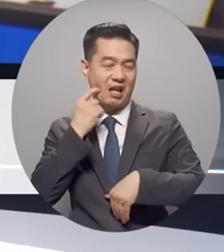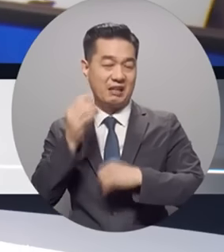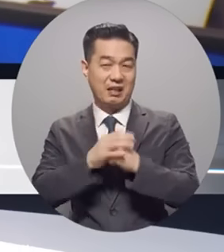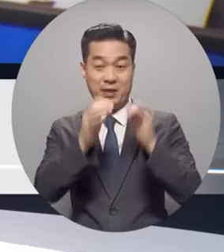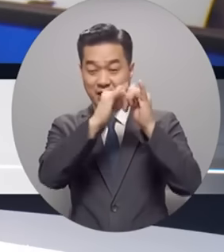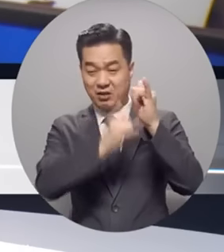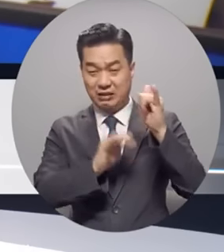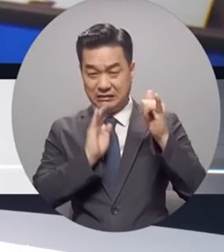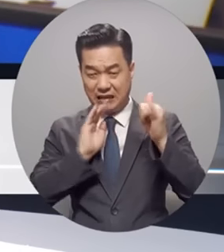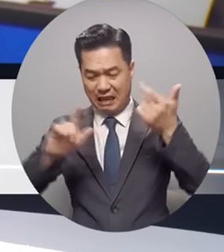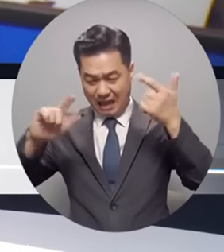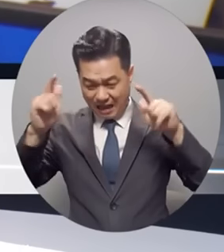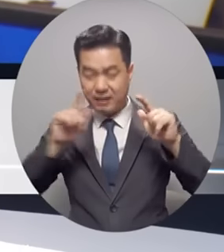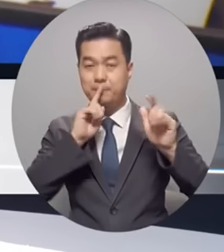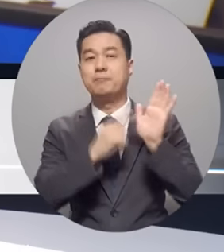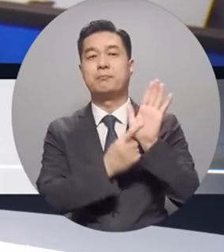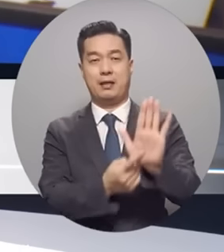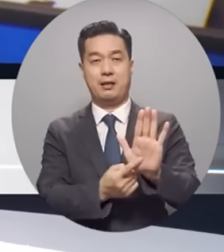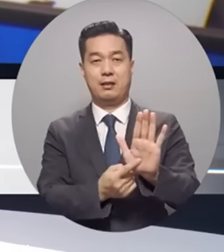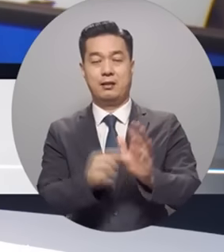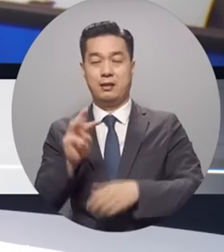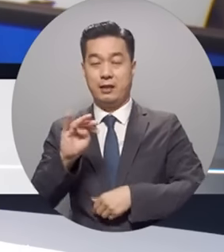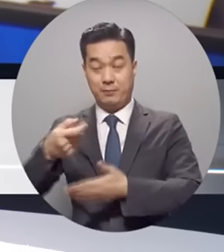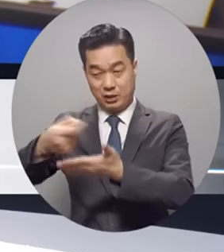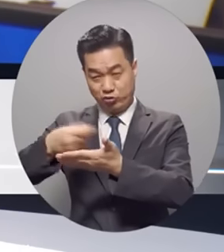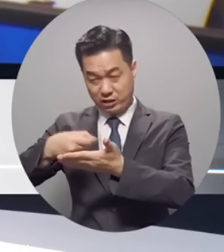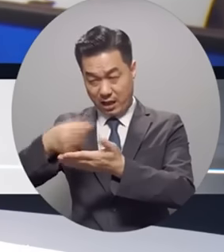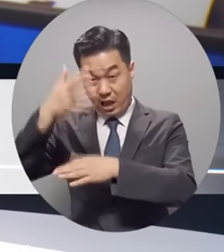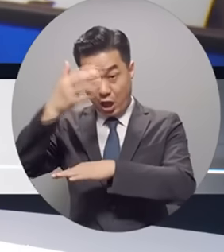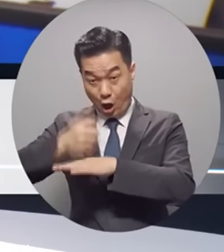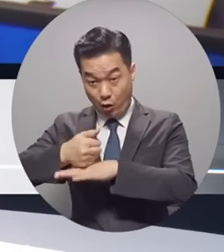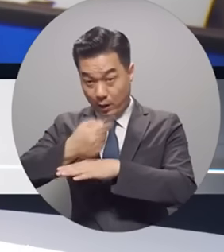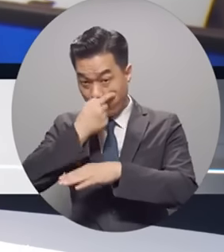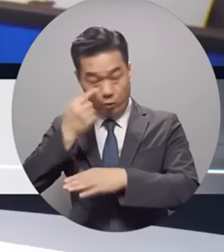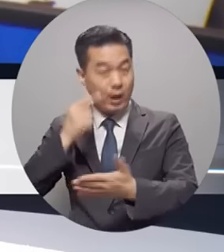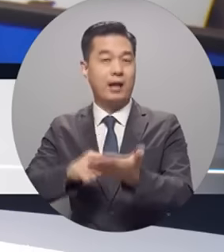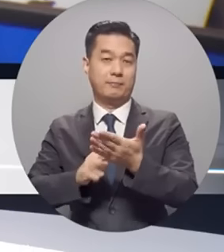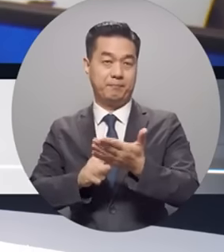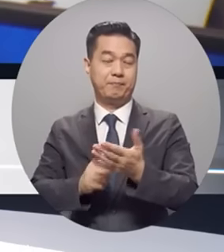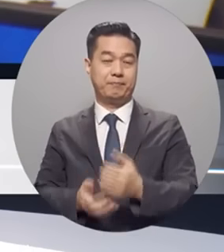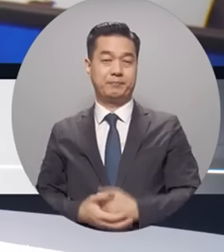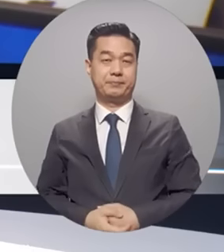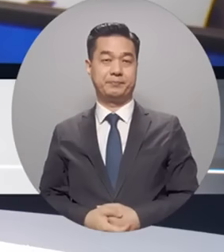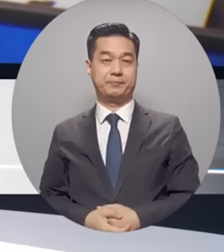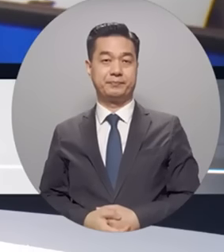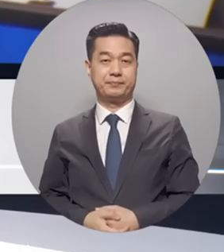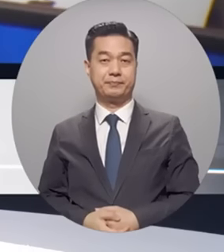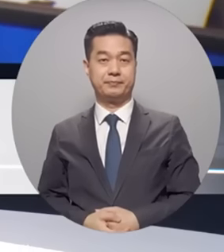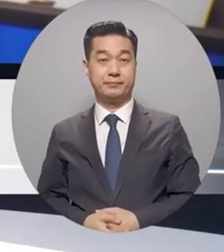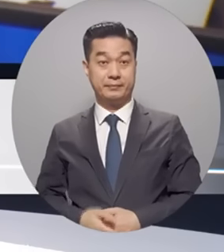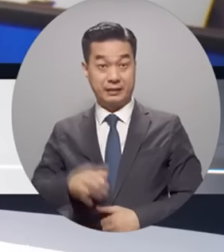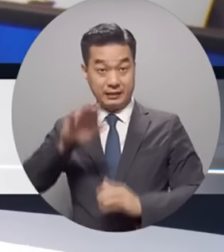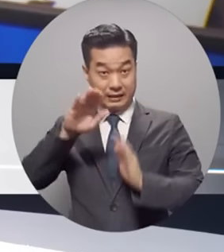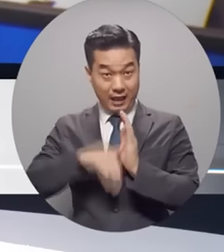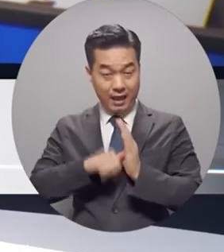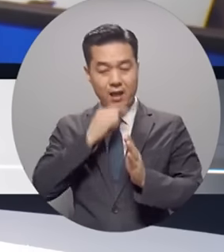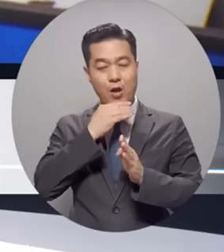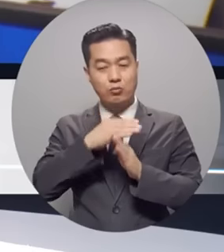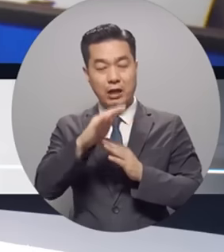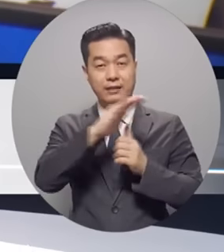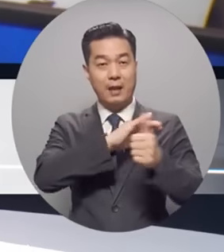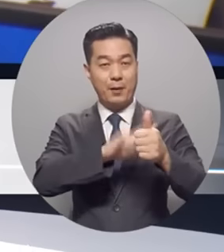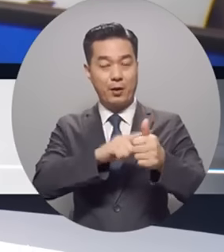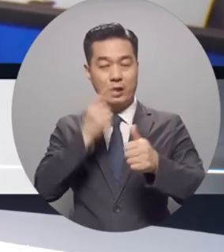사실을 정면으로 부인했던 게 MBC 취재 결과 뒤늦게 확인됐습니다. 당시 북한 대표는 일본 대표와